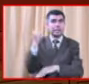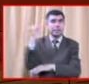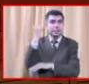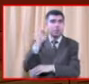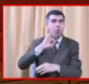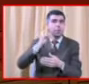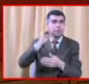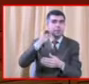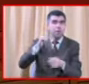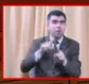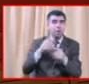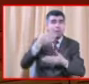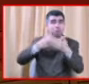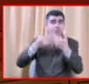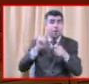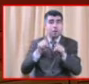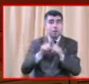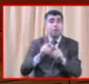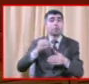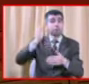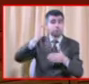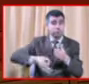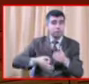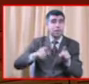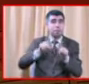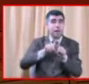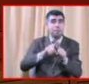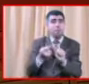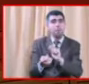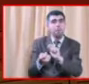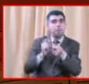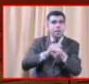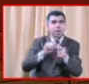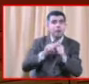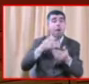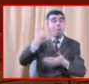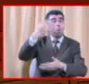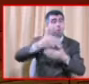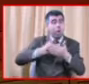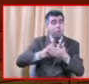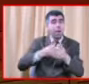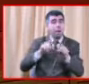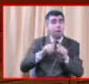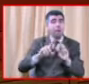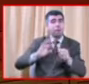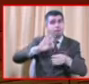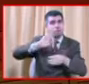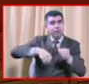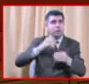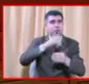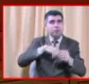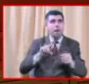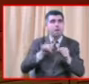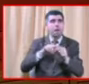بري ا لومبلوا، هذا الامر هذا ولا كيدخل كذلك في الرسم اللي كنستخرجوه من اجل ادماجه في الصندوق ديال